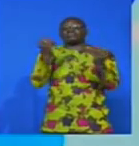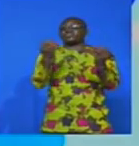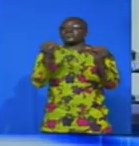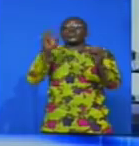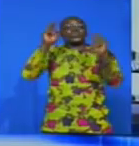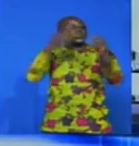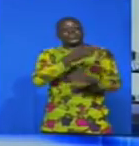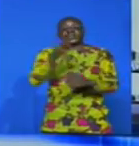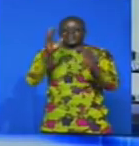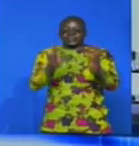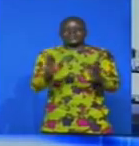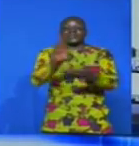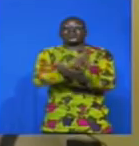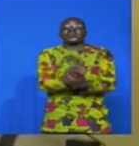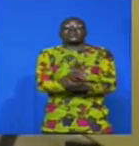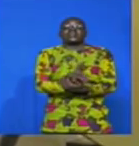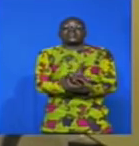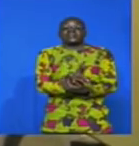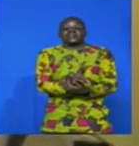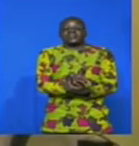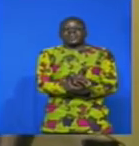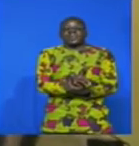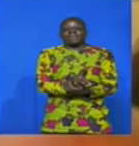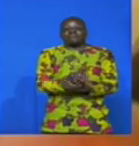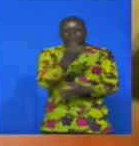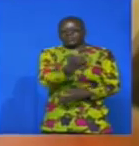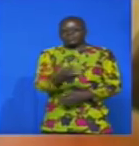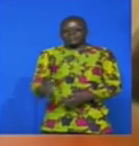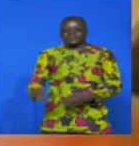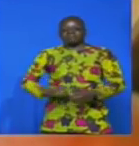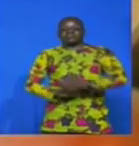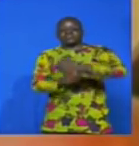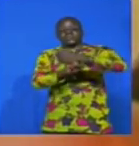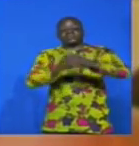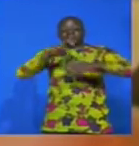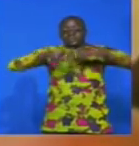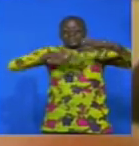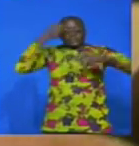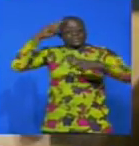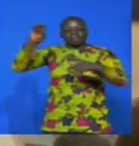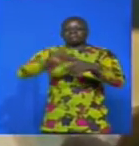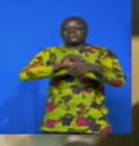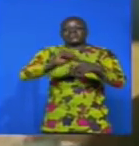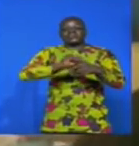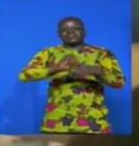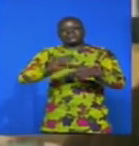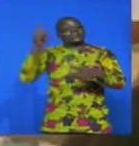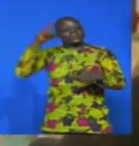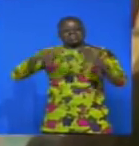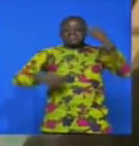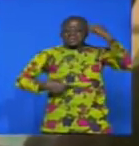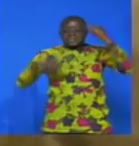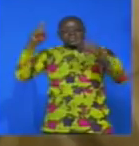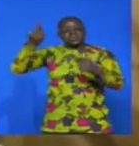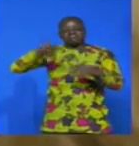Cissé à Bobo-Dioulasso. Des équipements de protection, de recherche et de traitement de pathologies virales pour le laboratoire